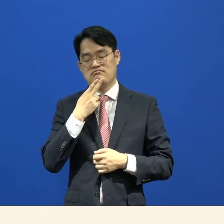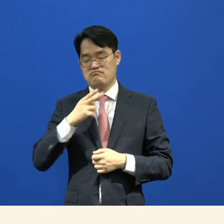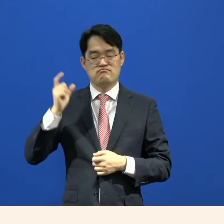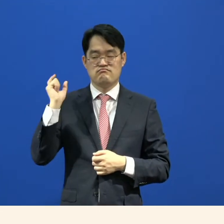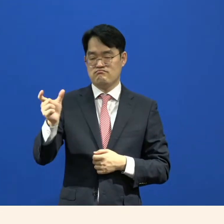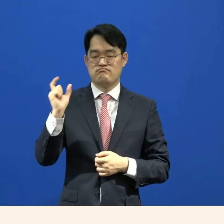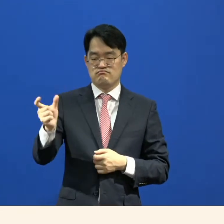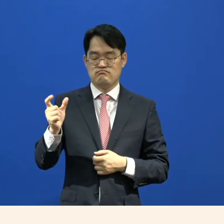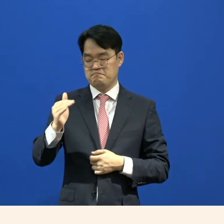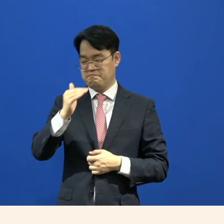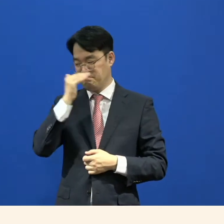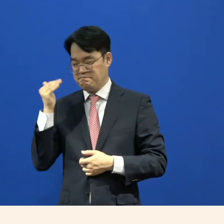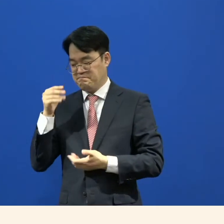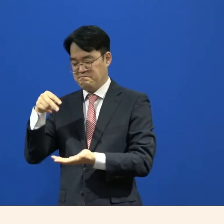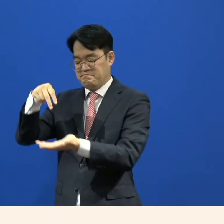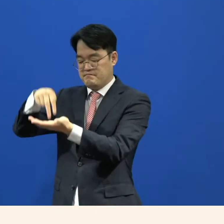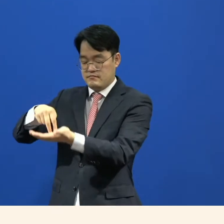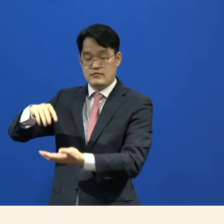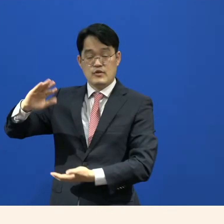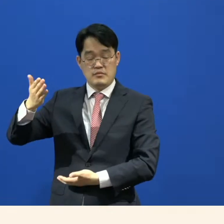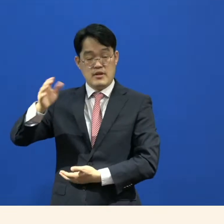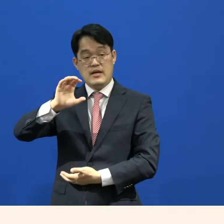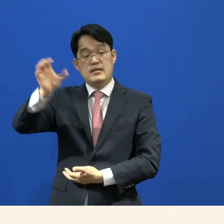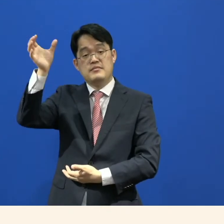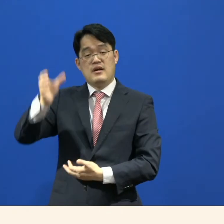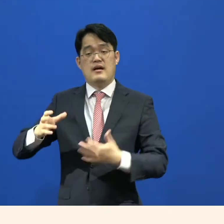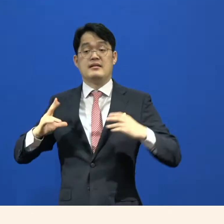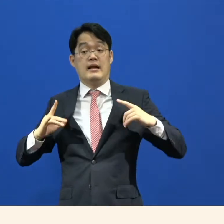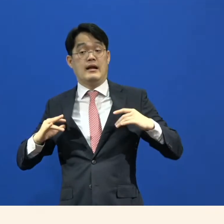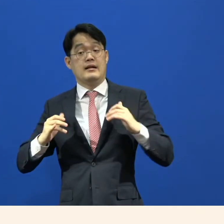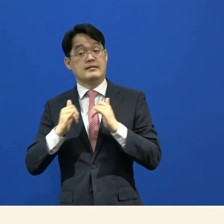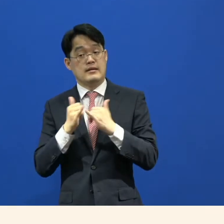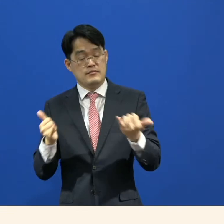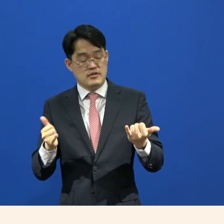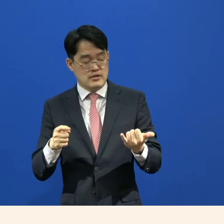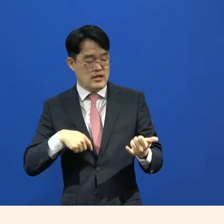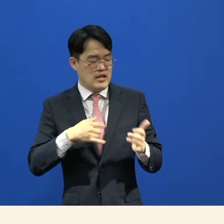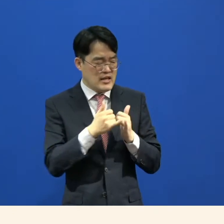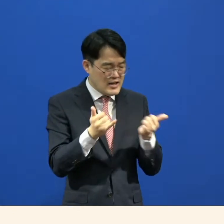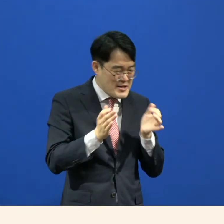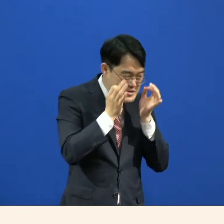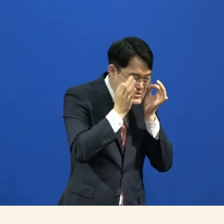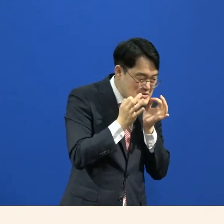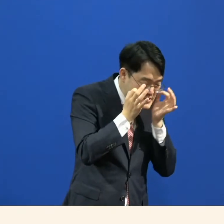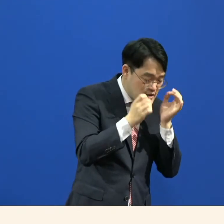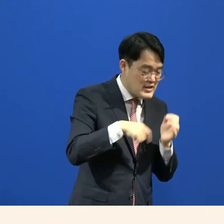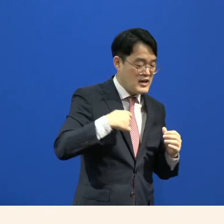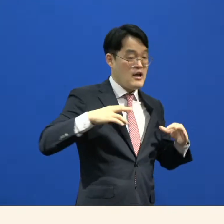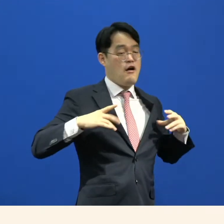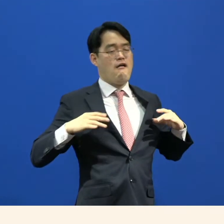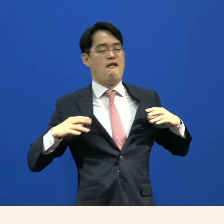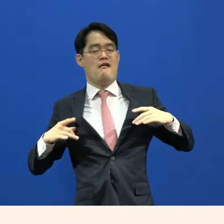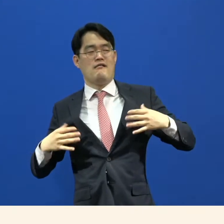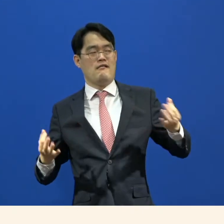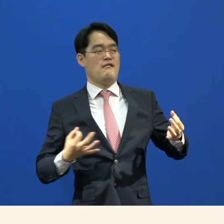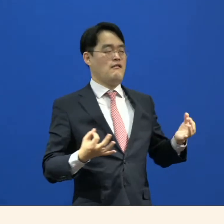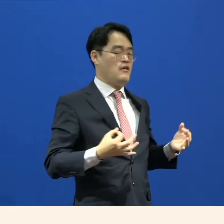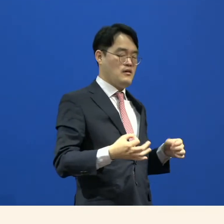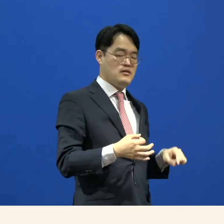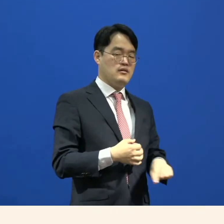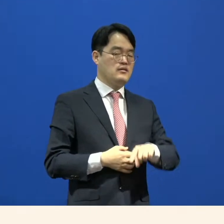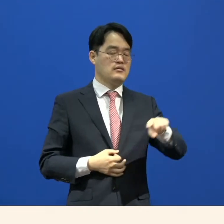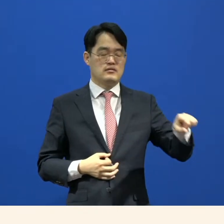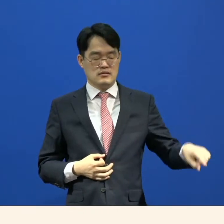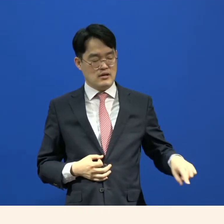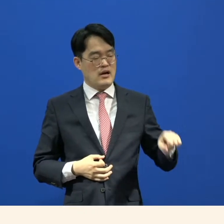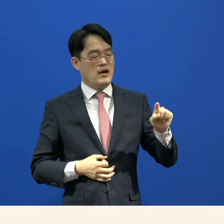그리스도의 십자가만을 자랑하는 사람은 다릅니다. 더 이상 인간적인 노력으로 무엇인가 자신의 존재를 드러내려고 그것으로 자랑을